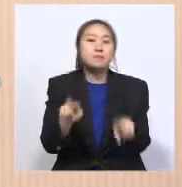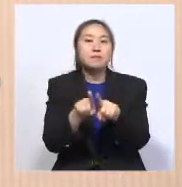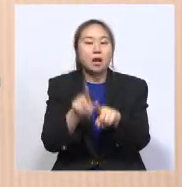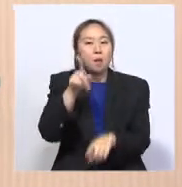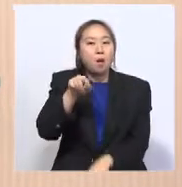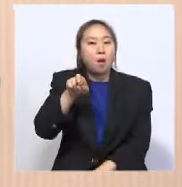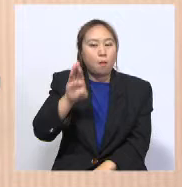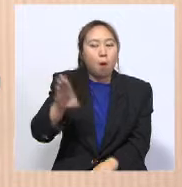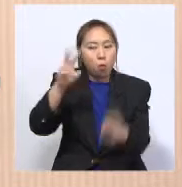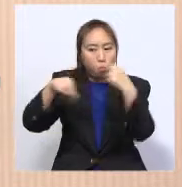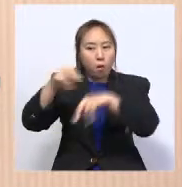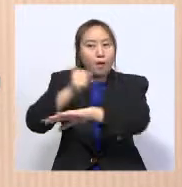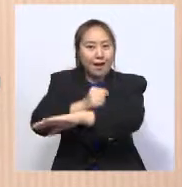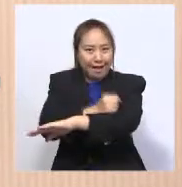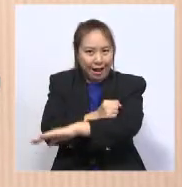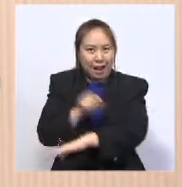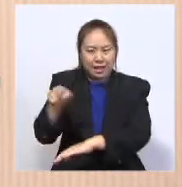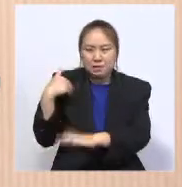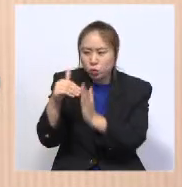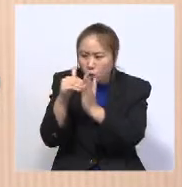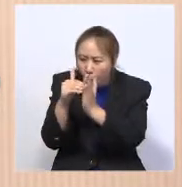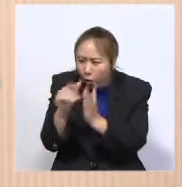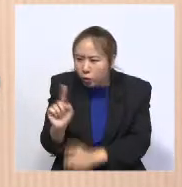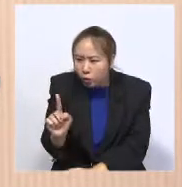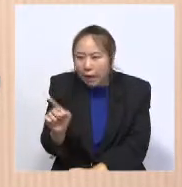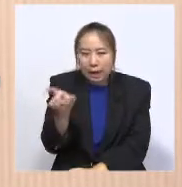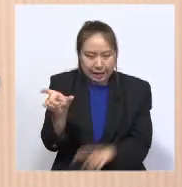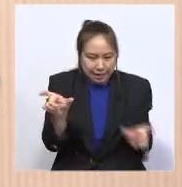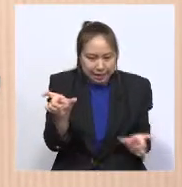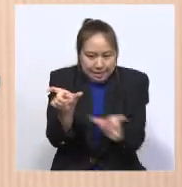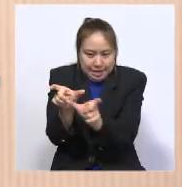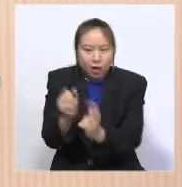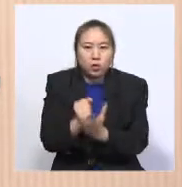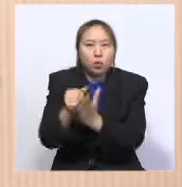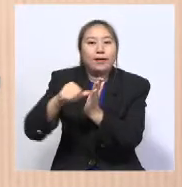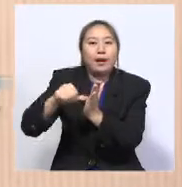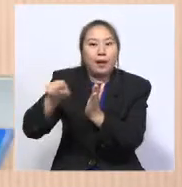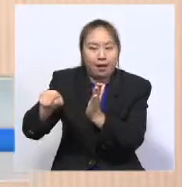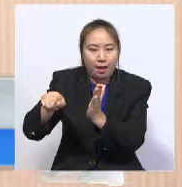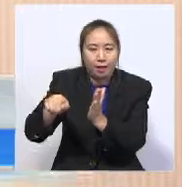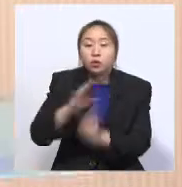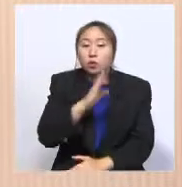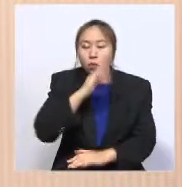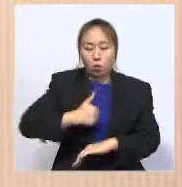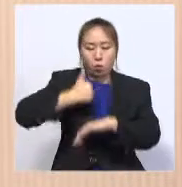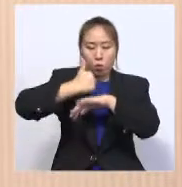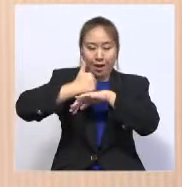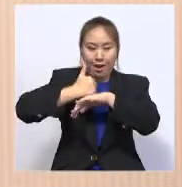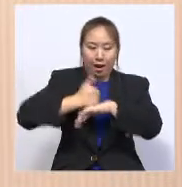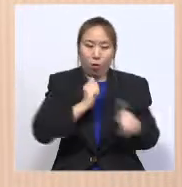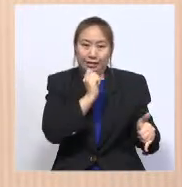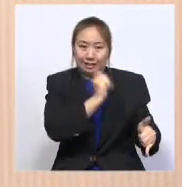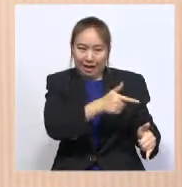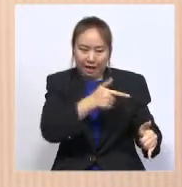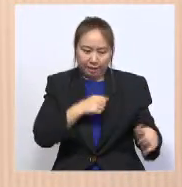พระราชบัญญัติคุ้มครองแรงงานนะคะว่ากรณีที่นิติสัมพันธ์ที่ในจ้างทำกับลูกจ้างนะ